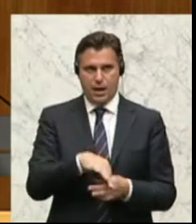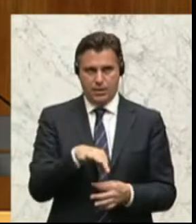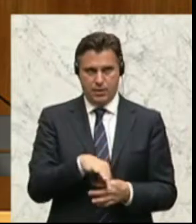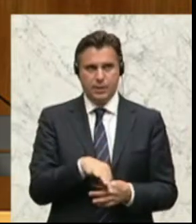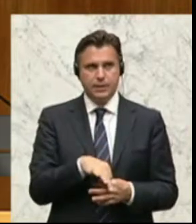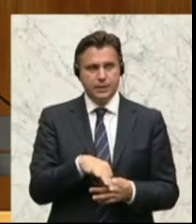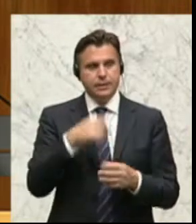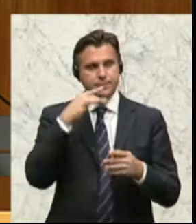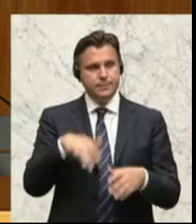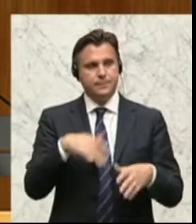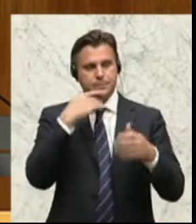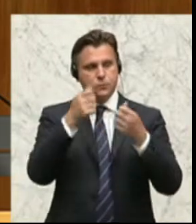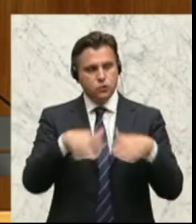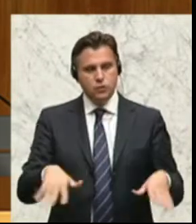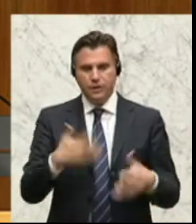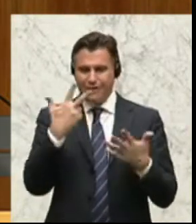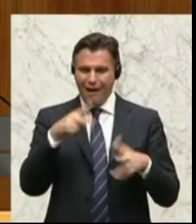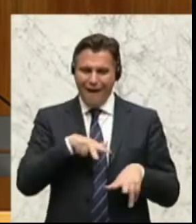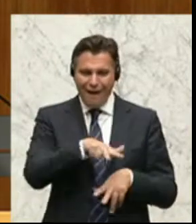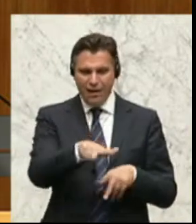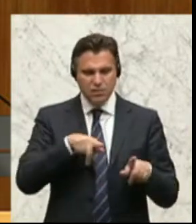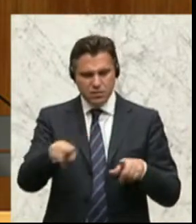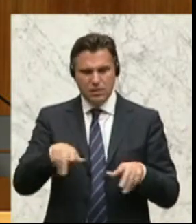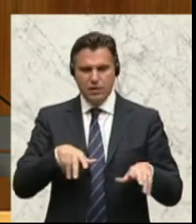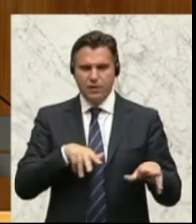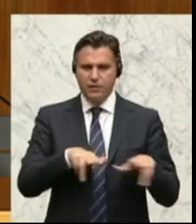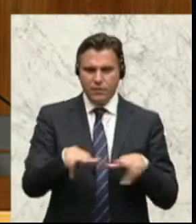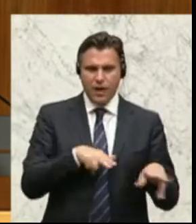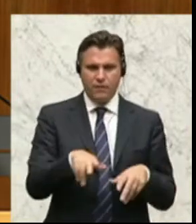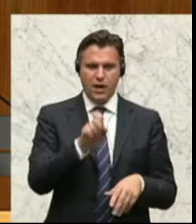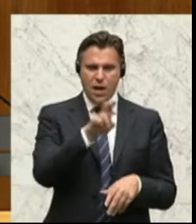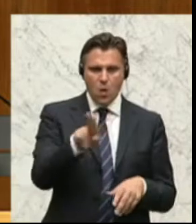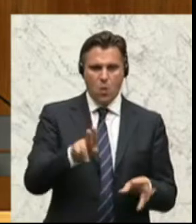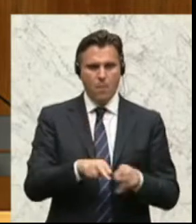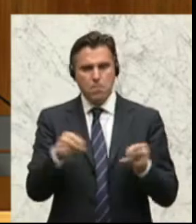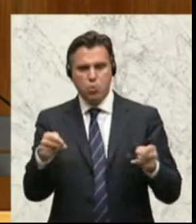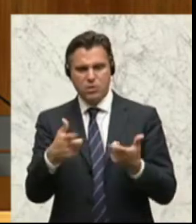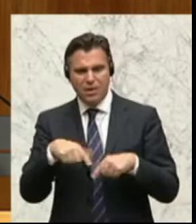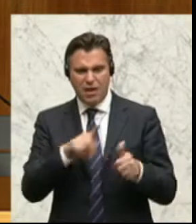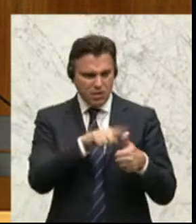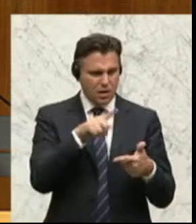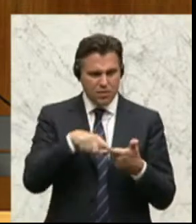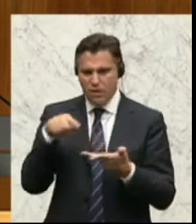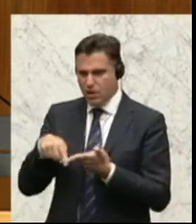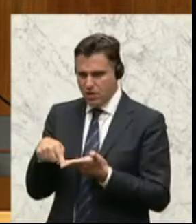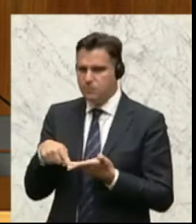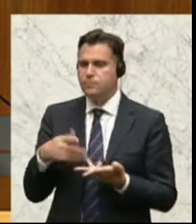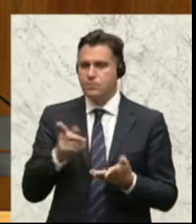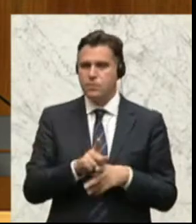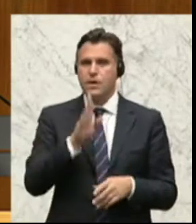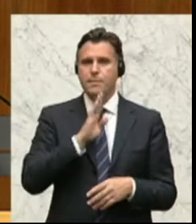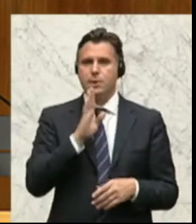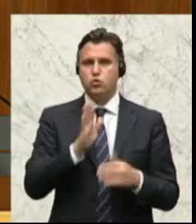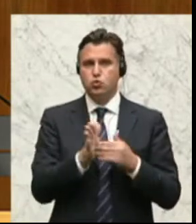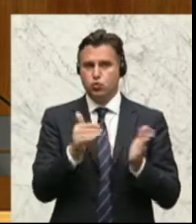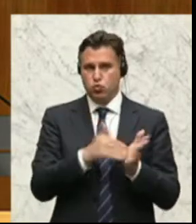strukturellen Dreigleisigkeiten, wir werden verwaltet auf EU-, Bund-, Länderebene, und das Pensionssystem, es geht sich hinten